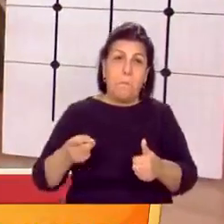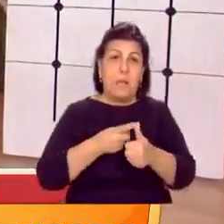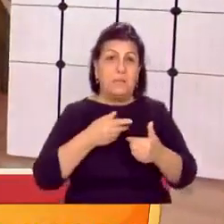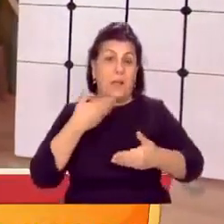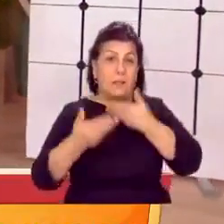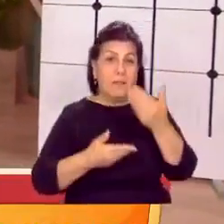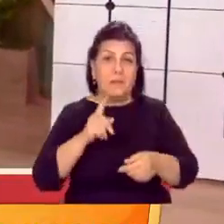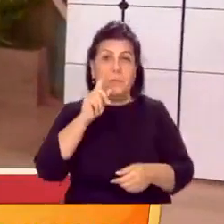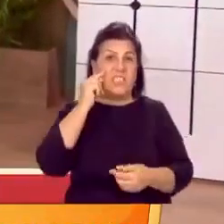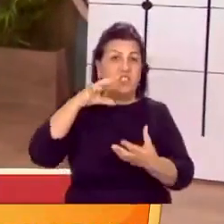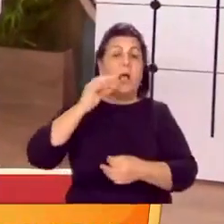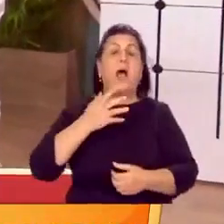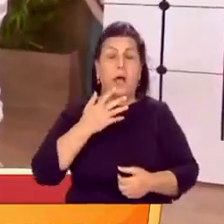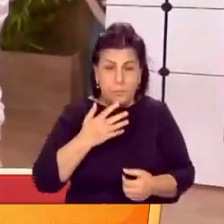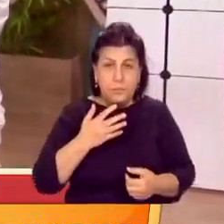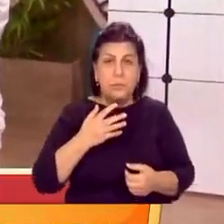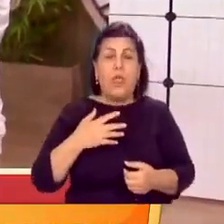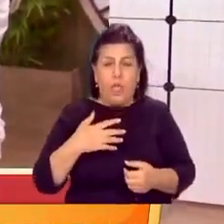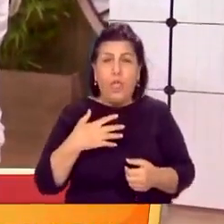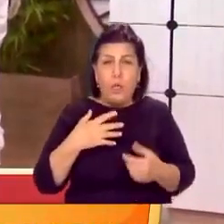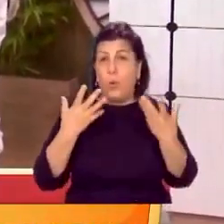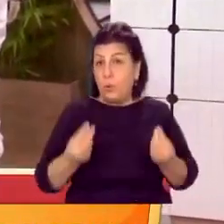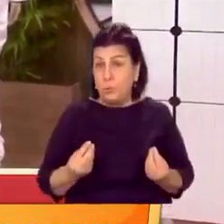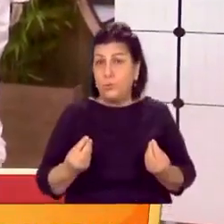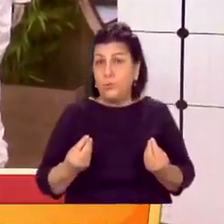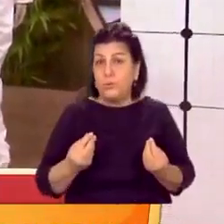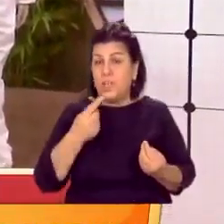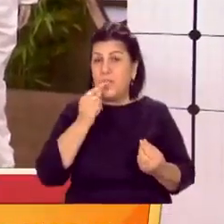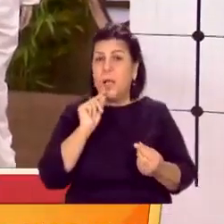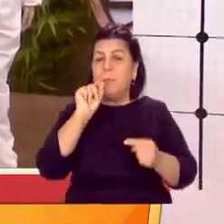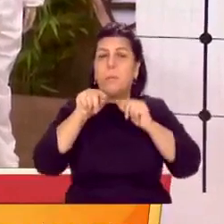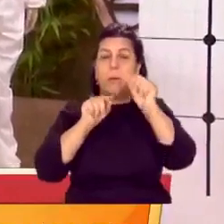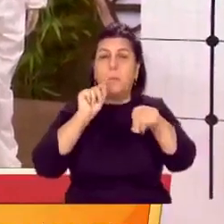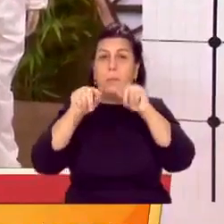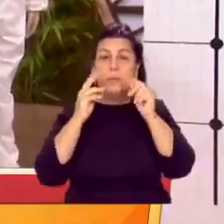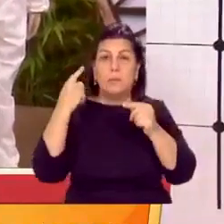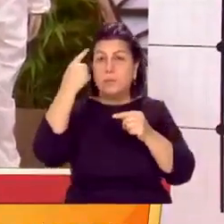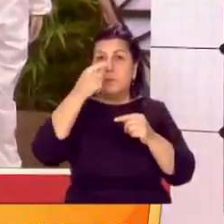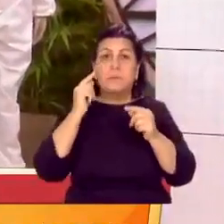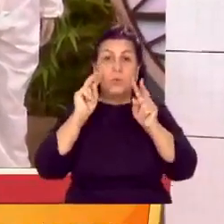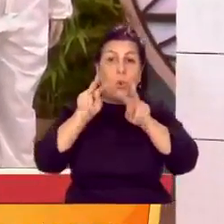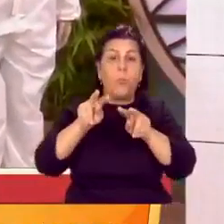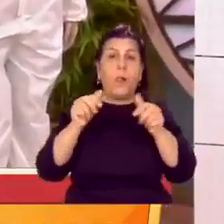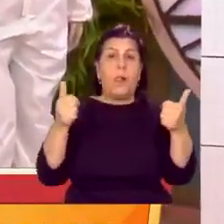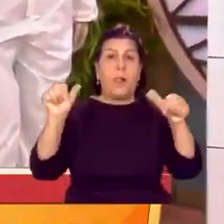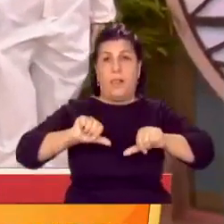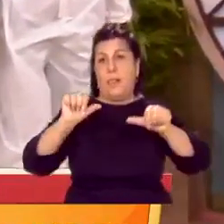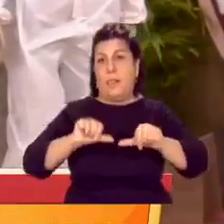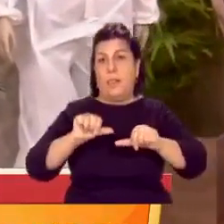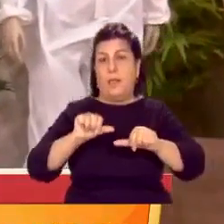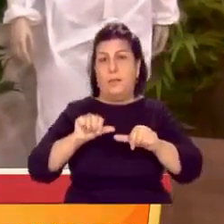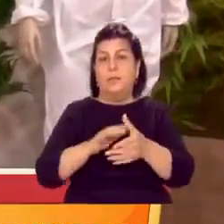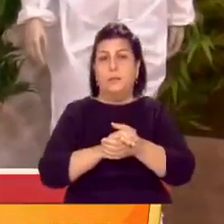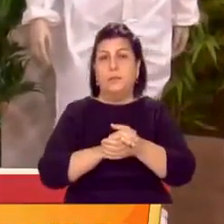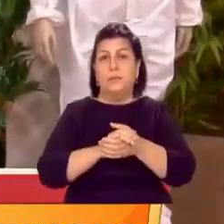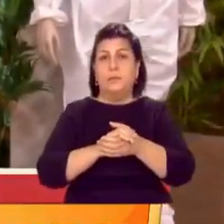bu birisi hapşırdı ve öksürdü ortaya çıkan bu da damlacıklar yayıldı havada Bunlar küçük virüs tanecikleri